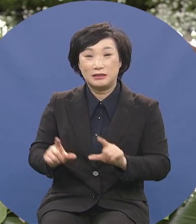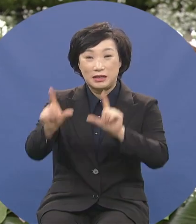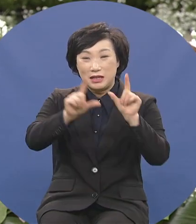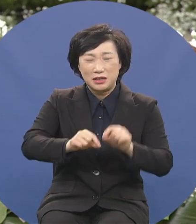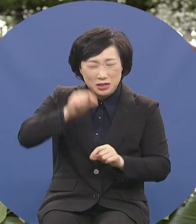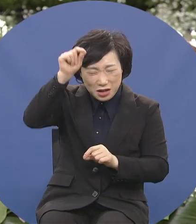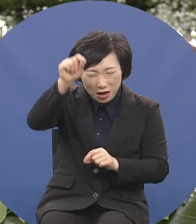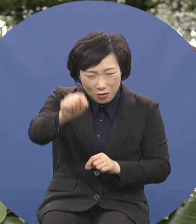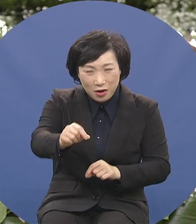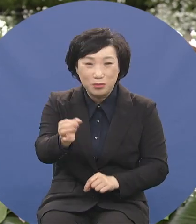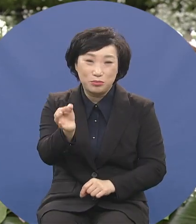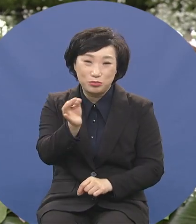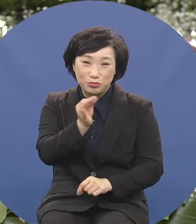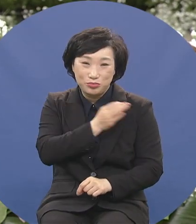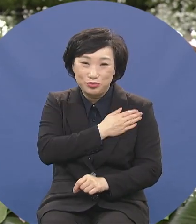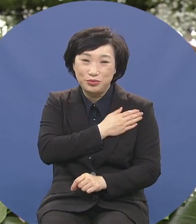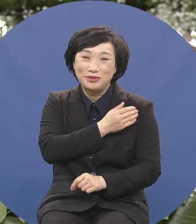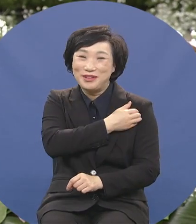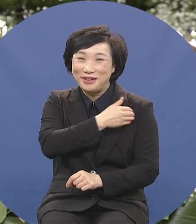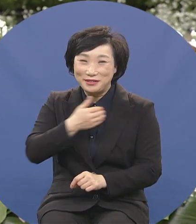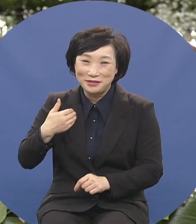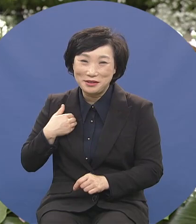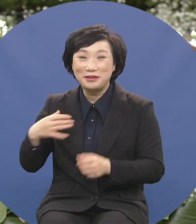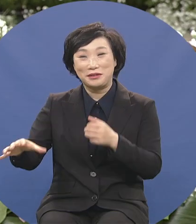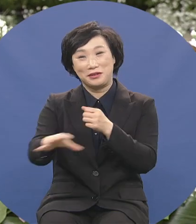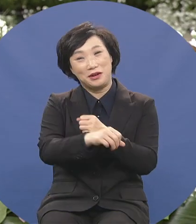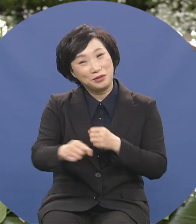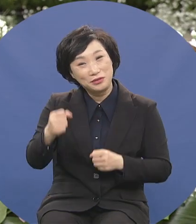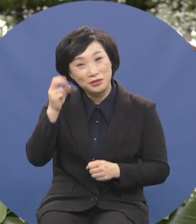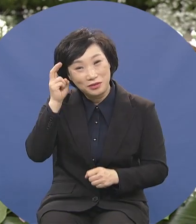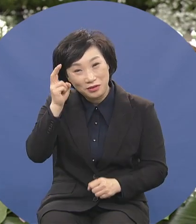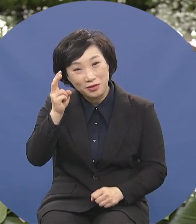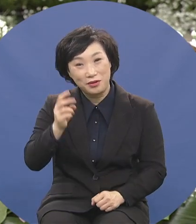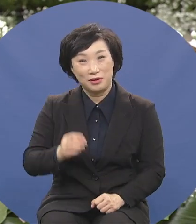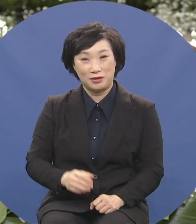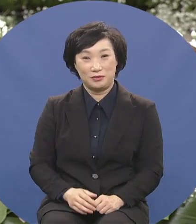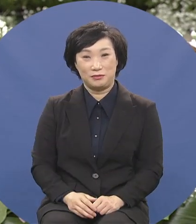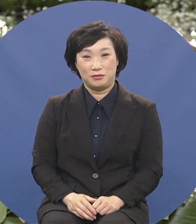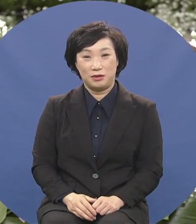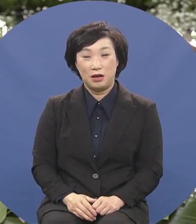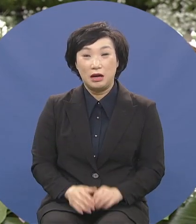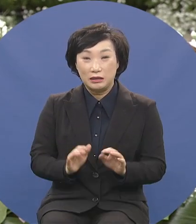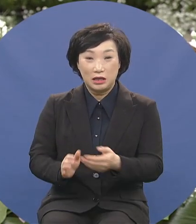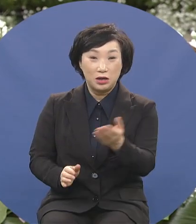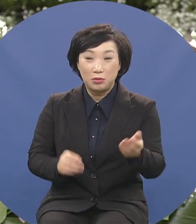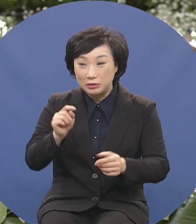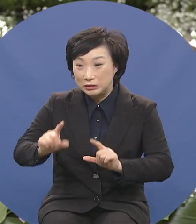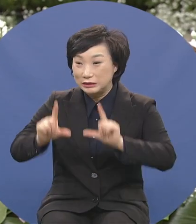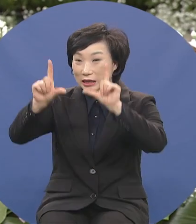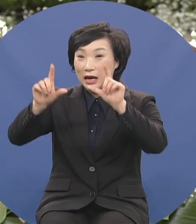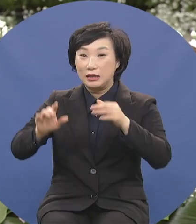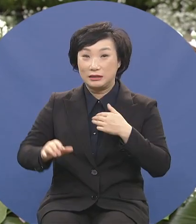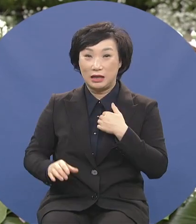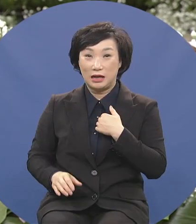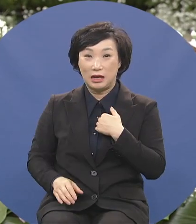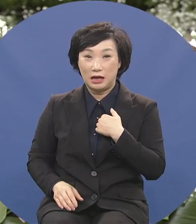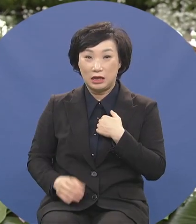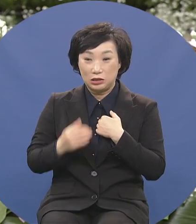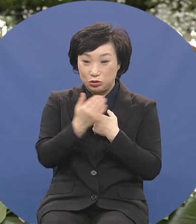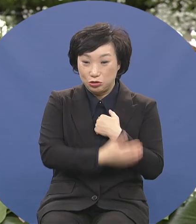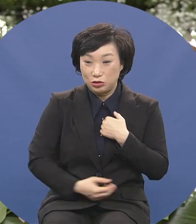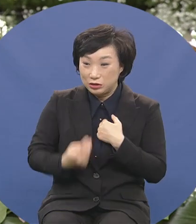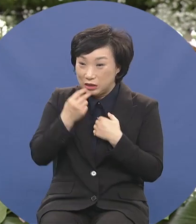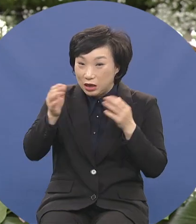영원한 부유를 넉넉하게 거둘 것인데, 겨우 그날에